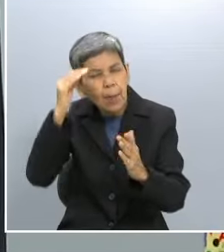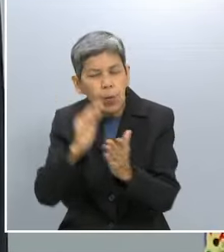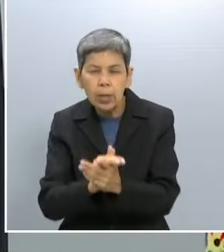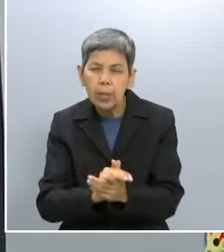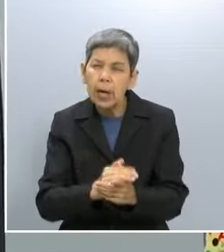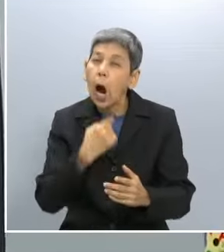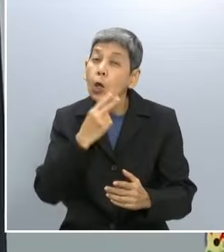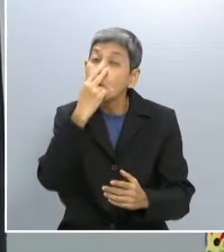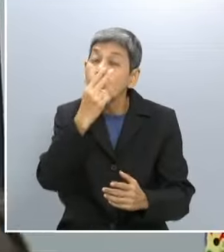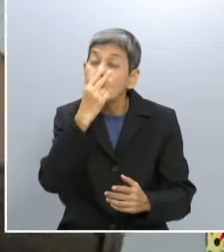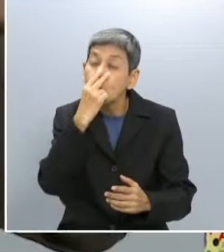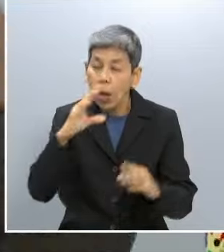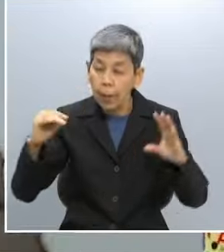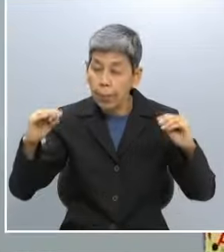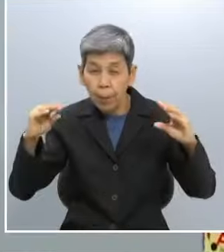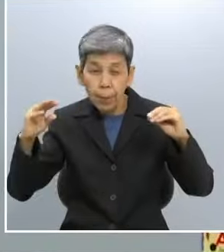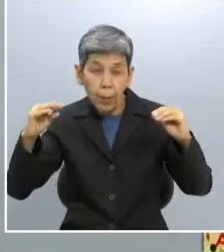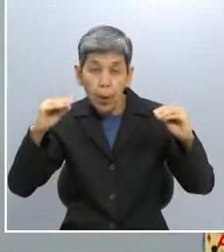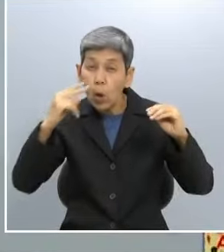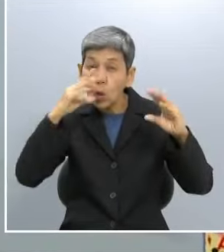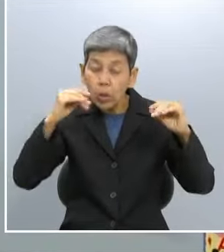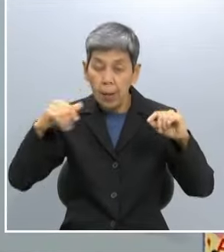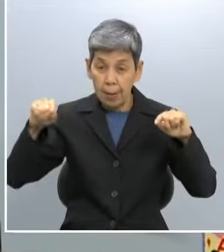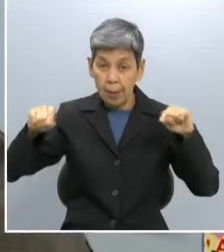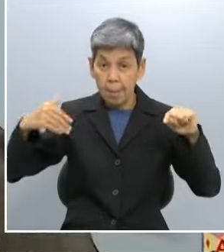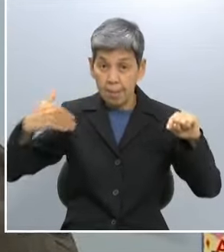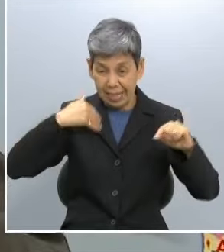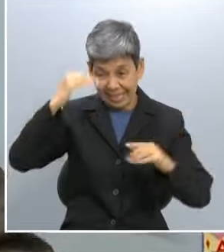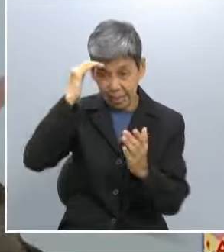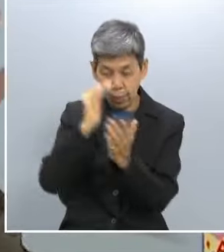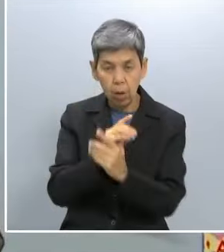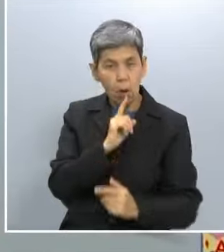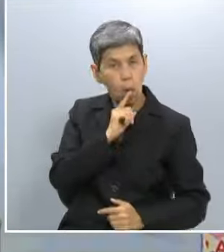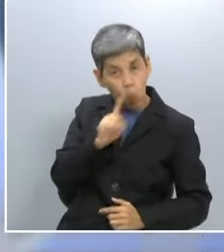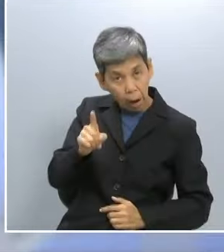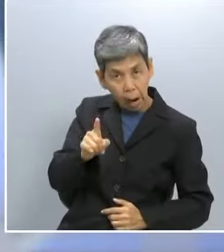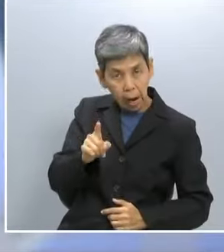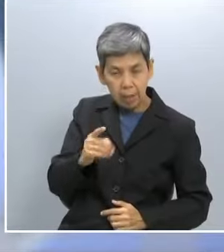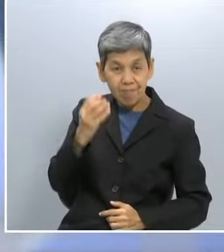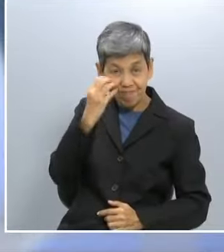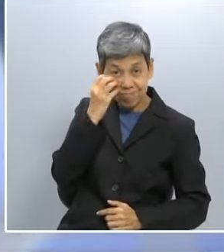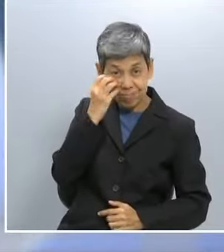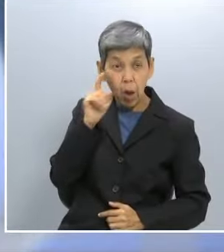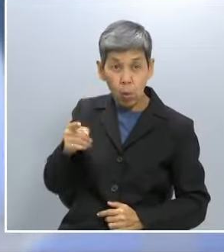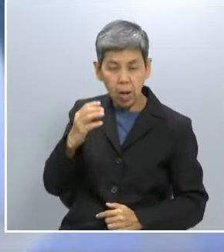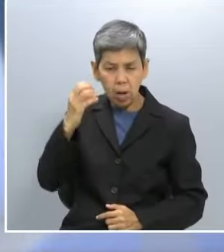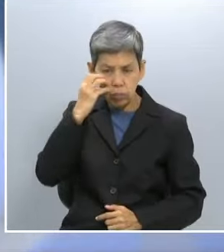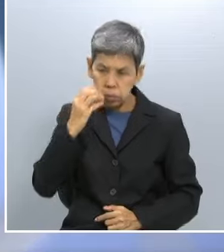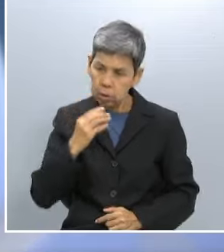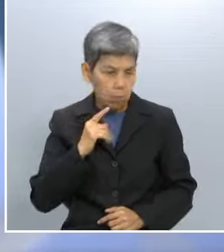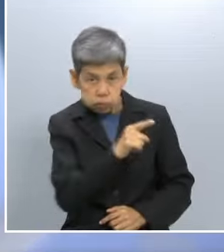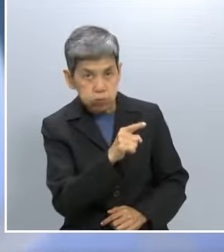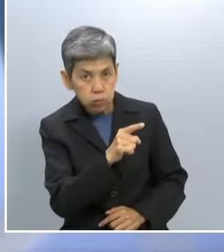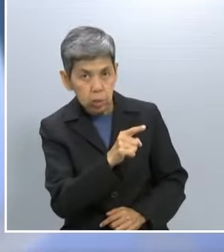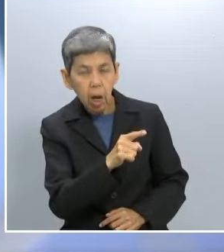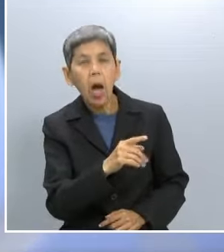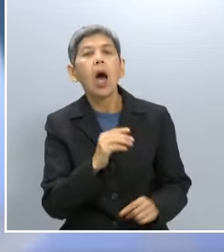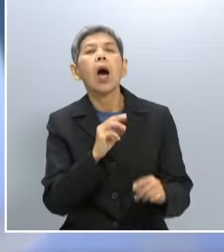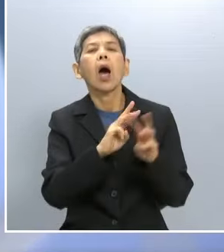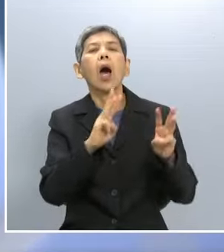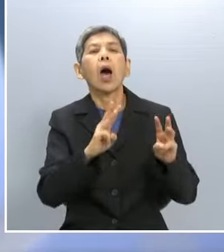เอาพี่หมวยต้องฟังคุณต้องฟังทางมีตำรวจกล่าวหาบิ๊กโจ๊กใช่ไหม ค่ะ บิ๊กโจ๊กก็มีการกล่าวหากลับไปเรื่องเว็บพนันที่ต